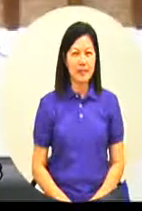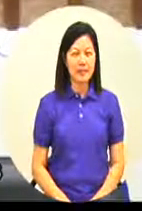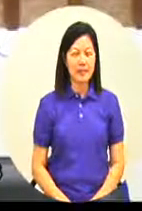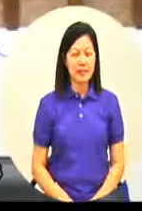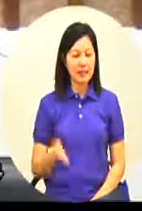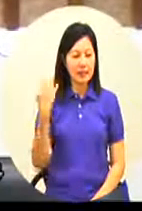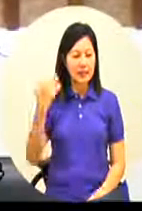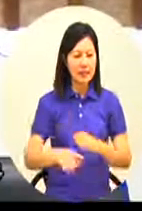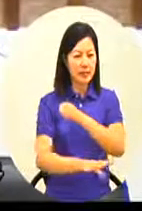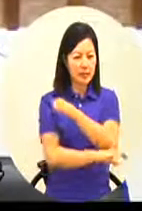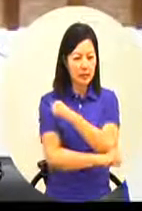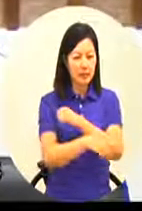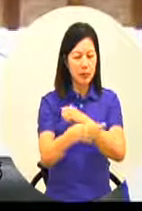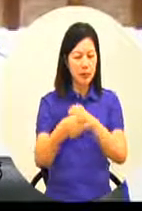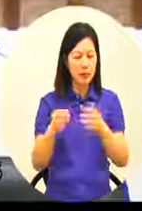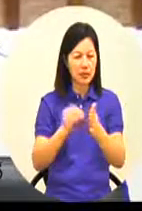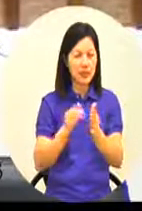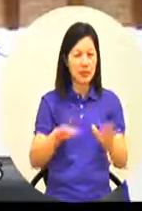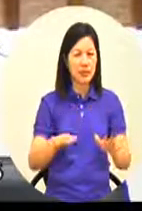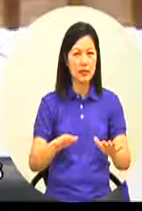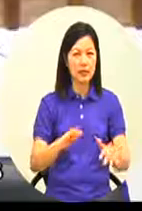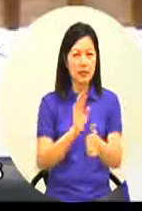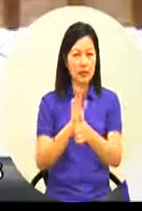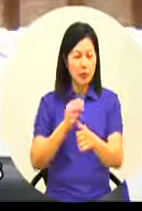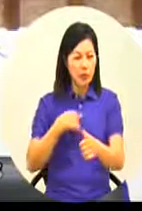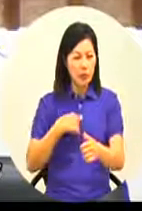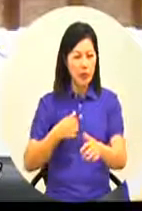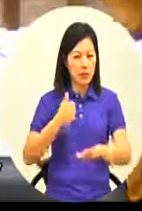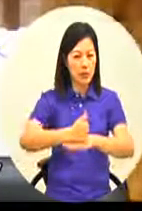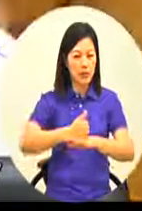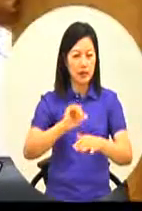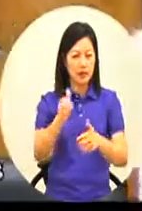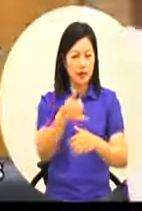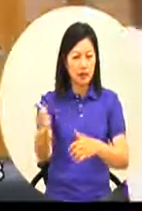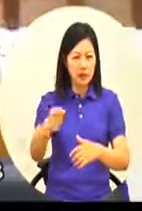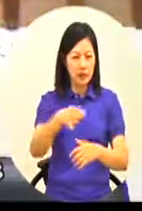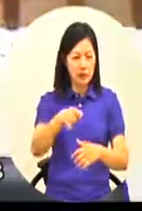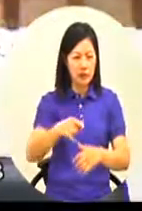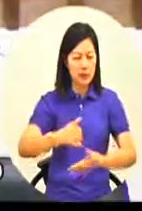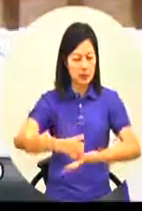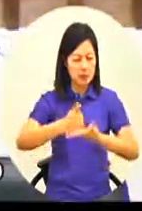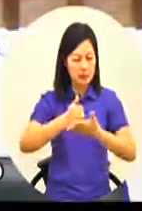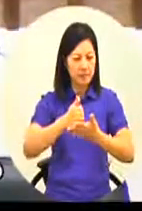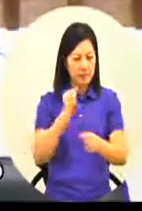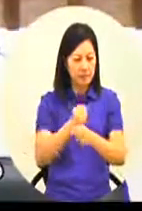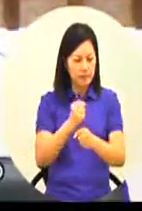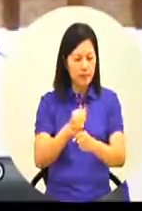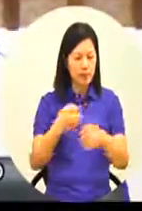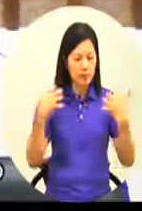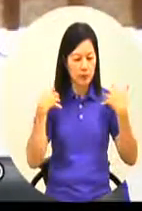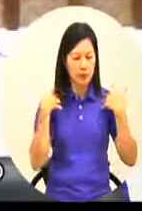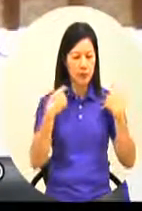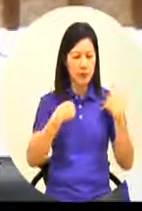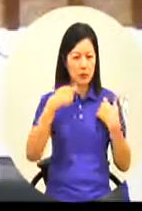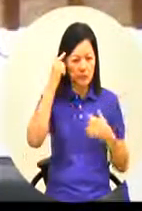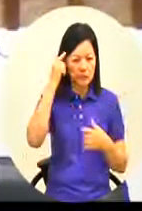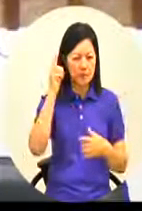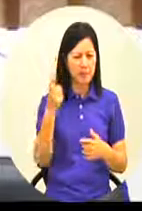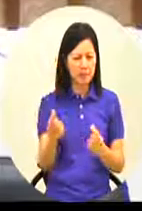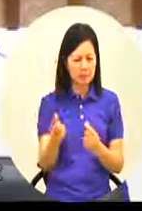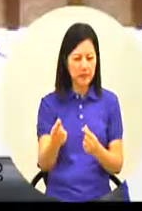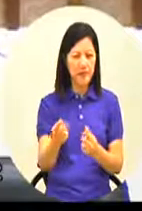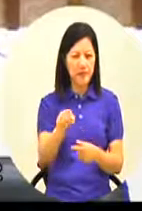在，我从没有当议员到现在，你是一个非常敬业、认真、负责，我肯定的这